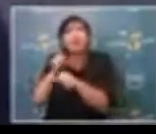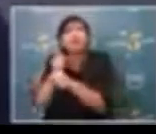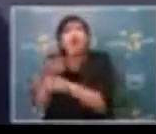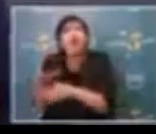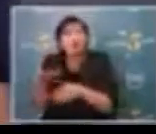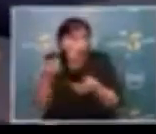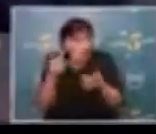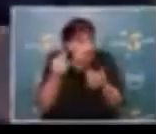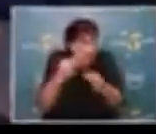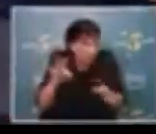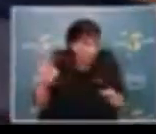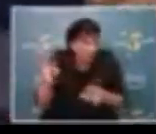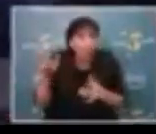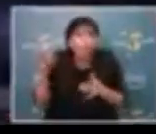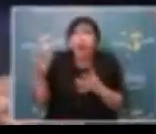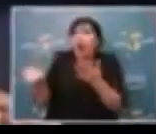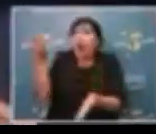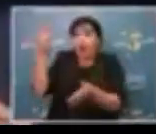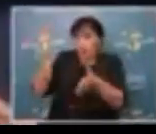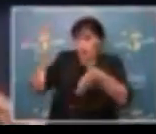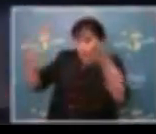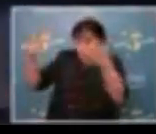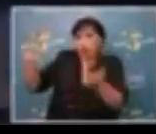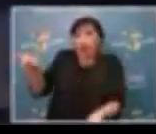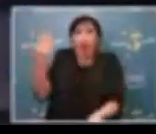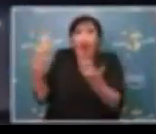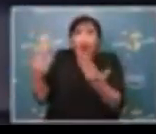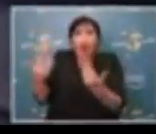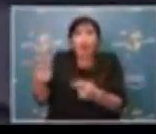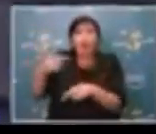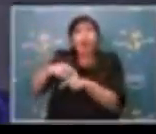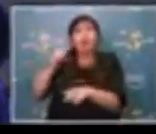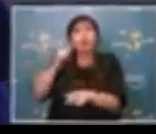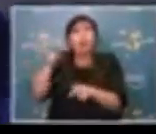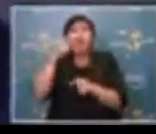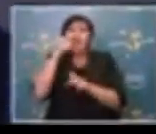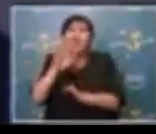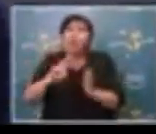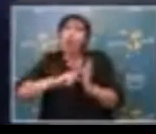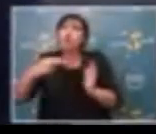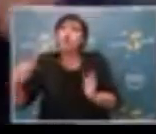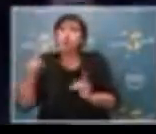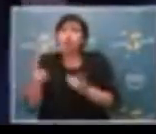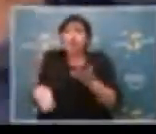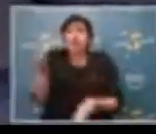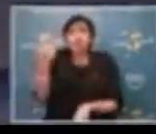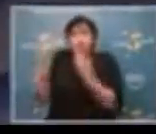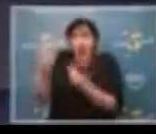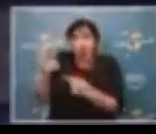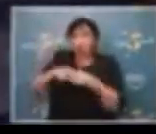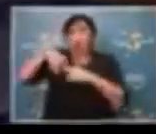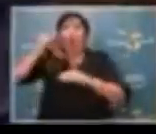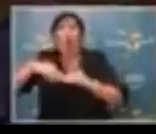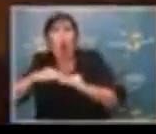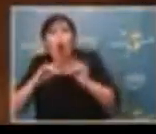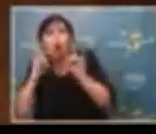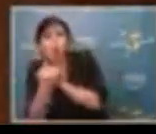poi lo smontano e torna tutto come prima. Questo tipo di ingegneria dello smontaggio, del costruire per poi